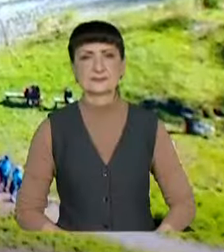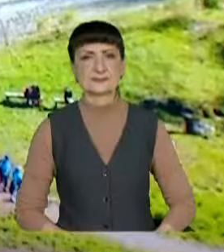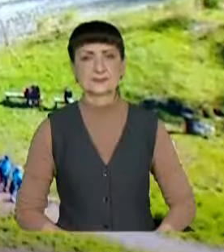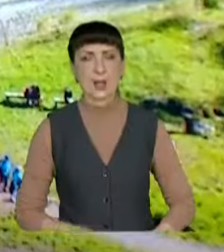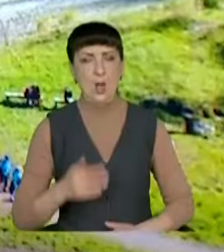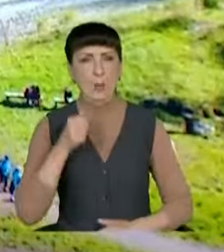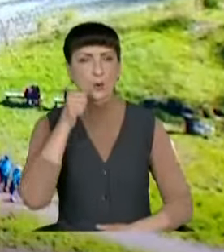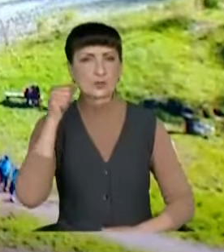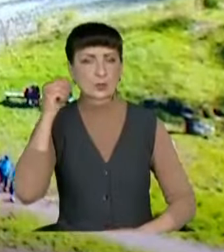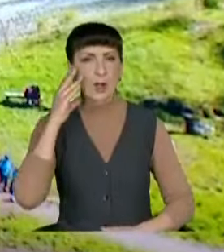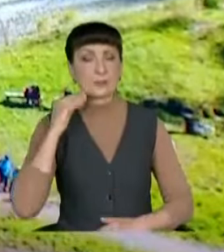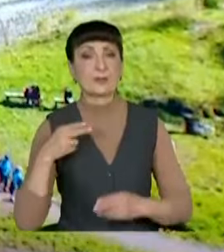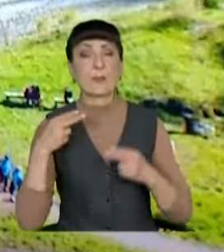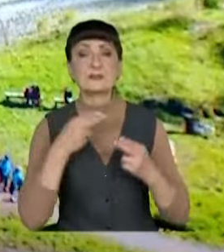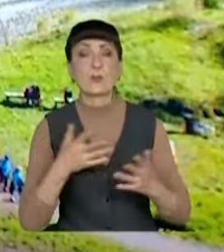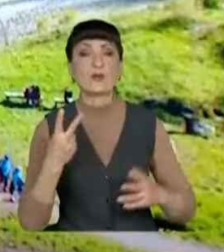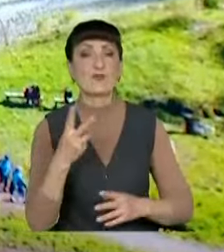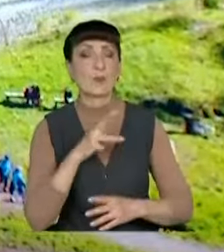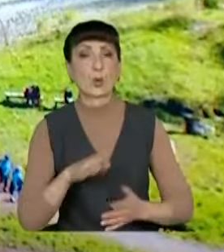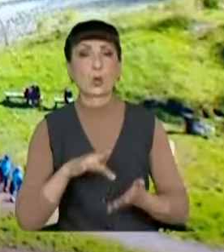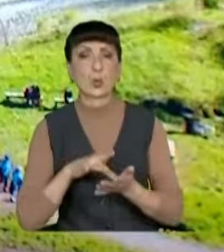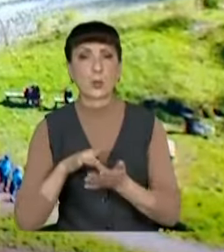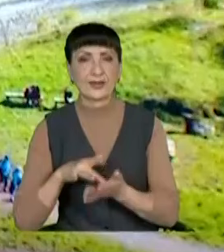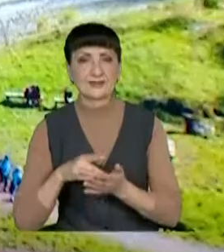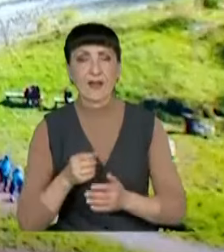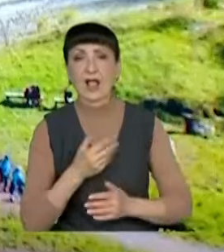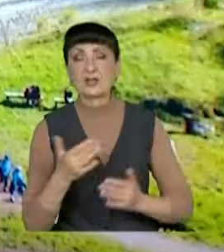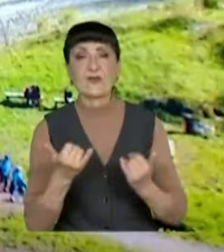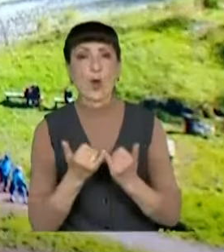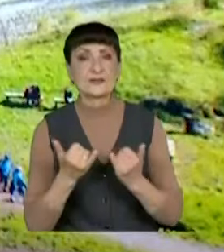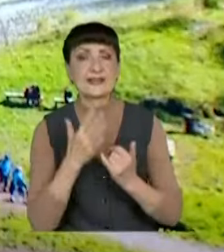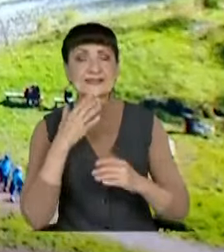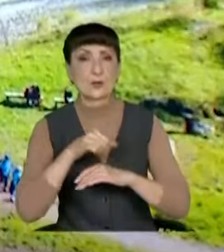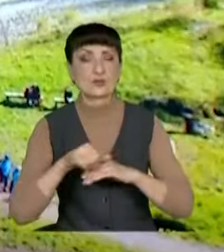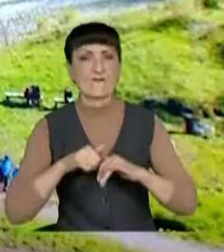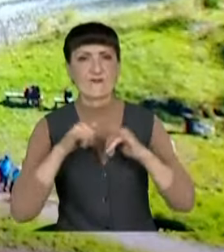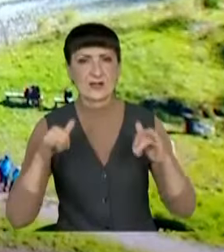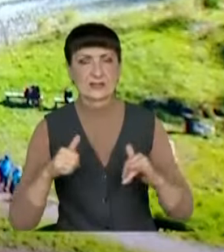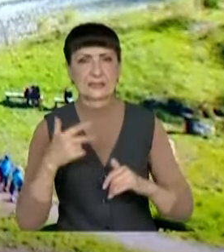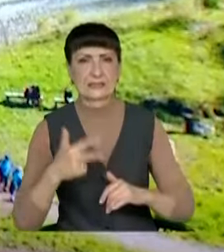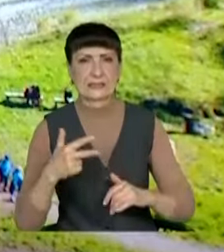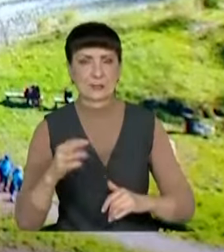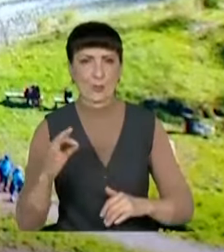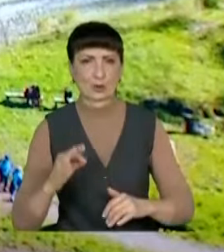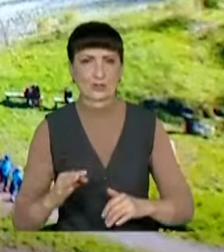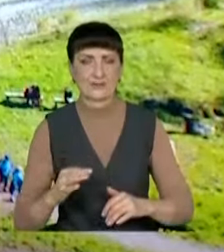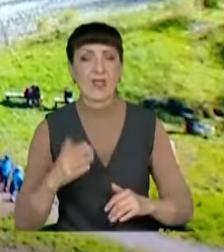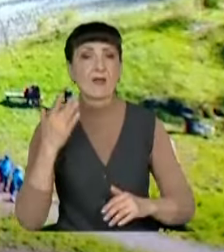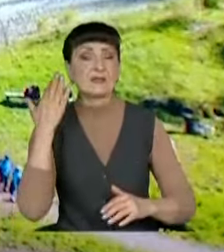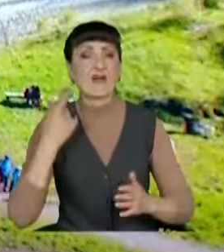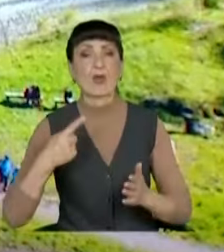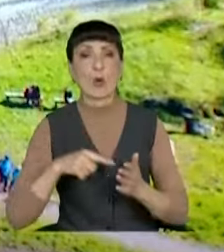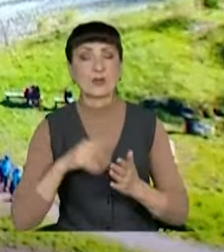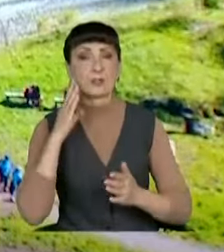В прошлом году Алматы посетили более 2 миллионов туристов. Количество гостей из-за рубежа выросло почти на 30%. А недавно